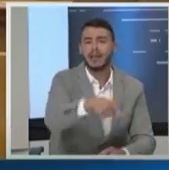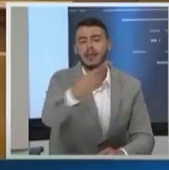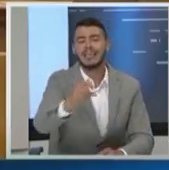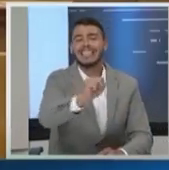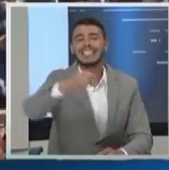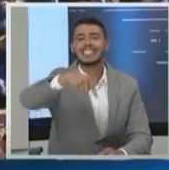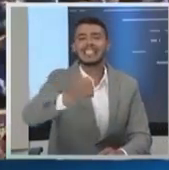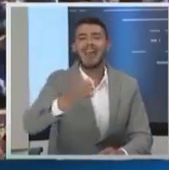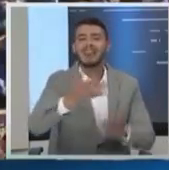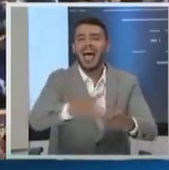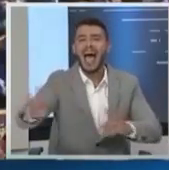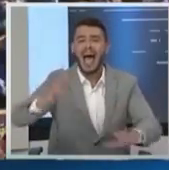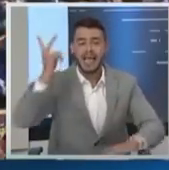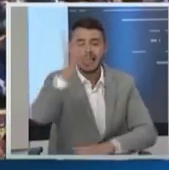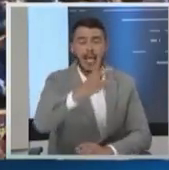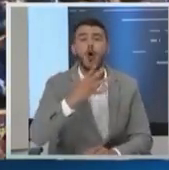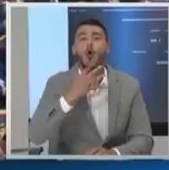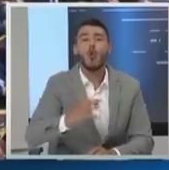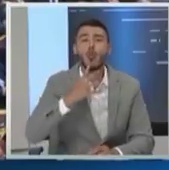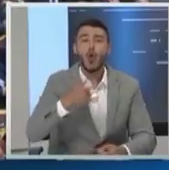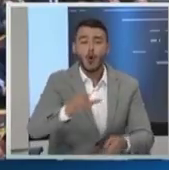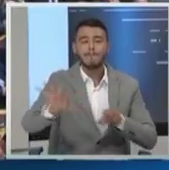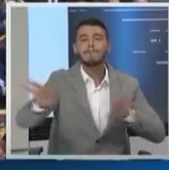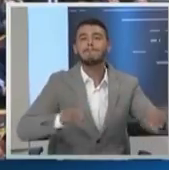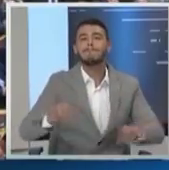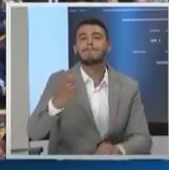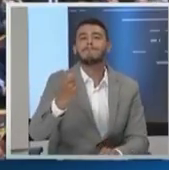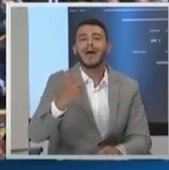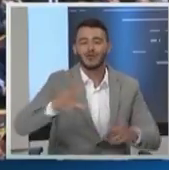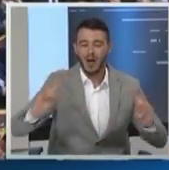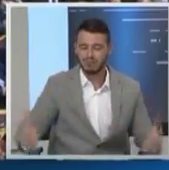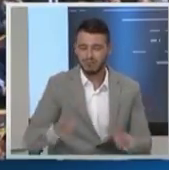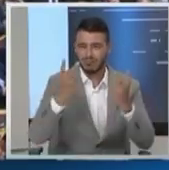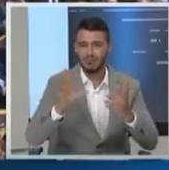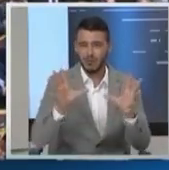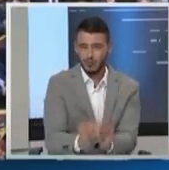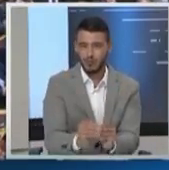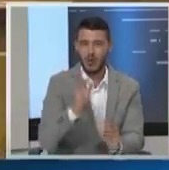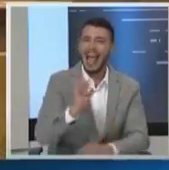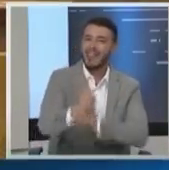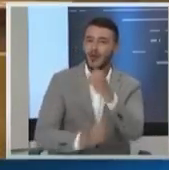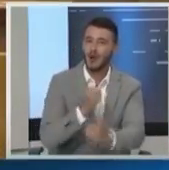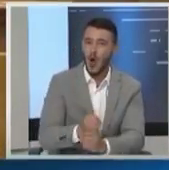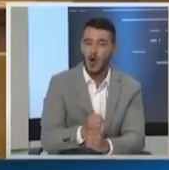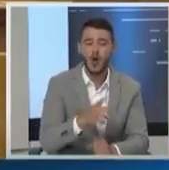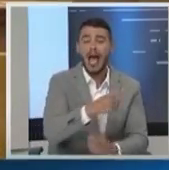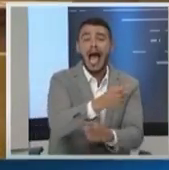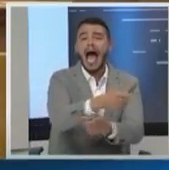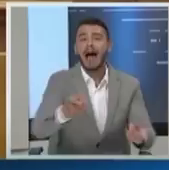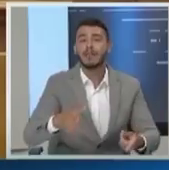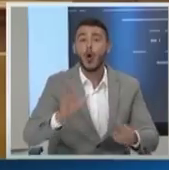γιατί δήθεν δεν είχαν ορθόποθεν έσχες, όχι γιατί δεν κατέθεσαν, όχι γιατί απέκρυψαν χρήματα, όχι γιατί δεν δικαιολόγησαν